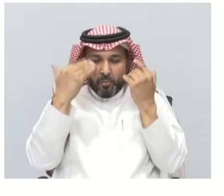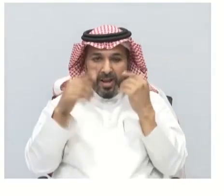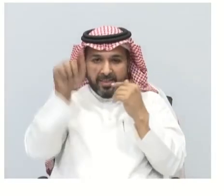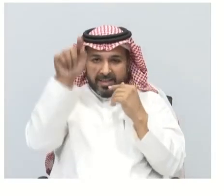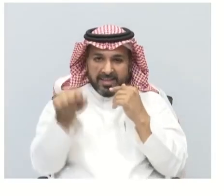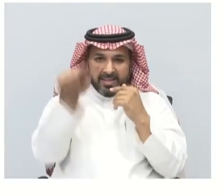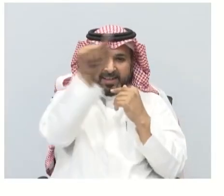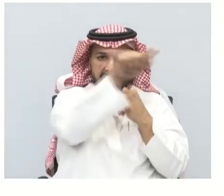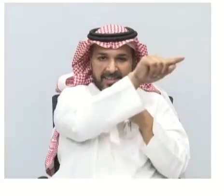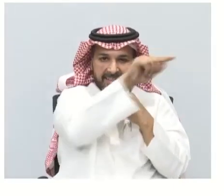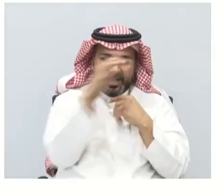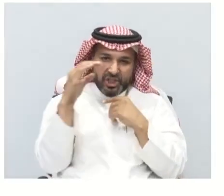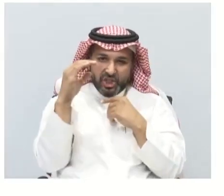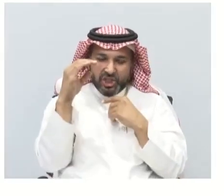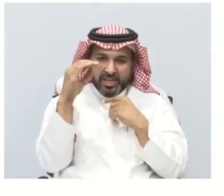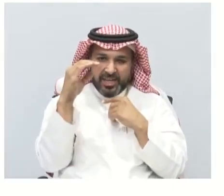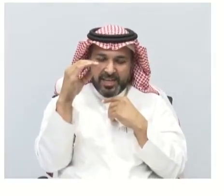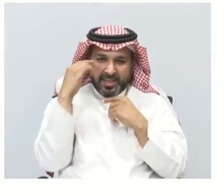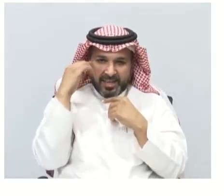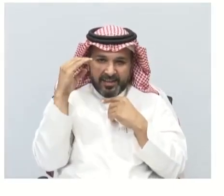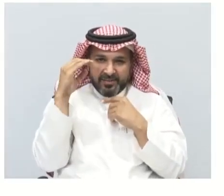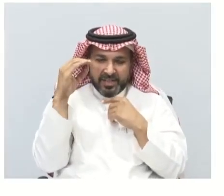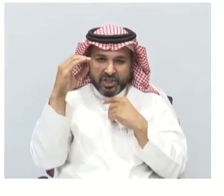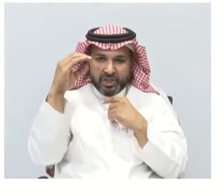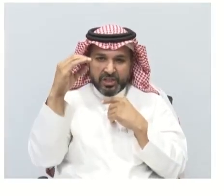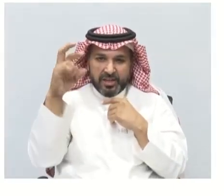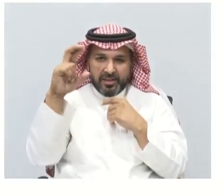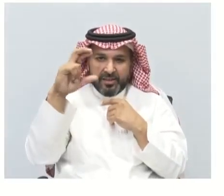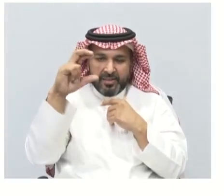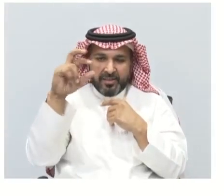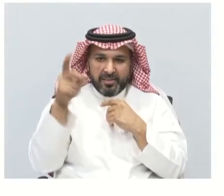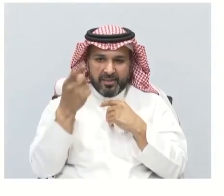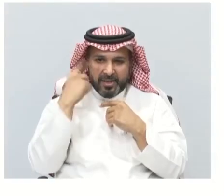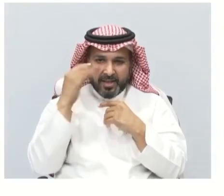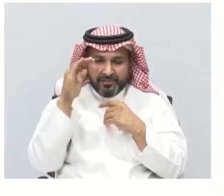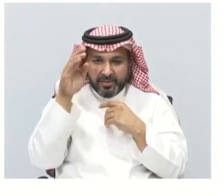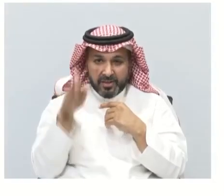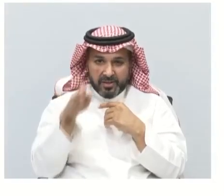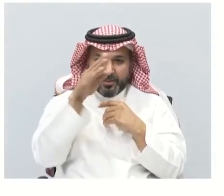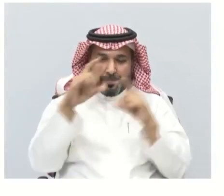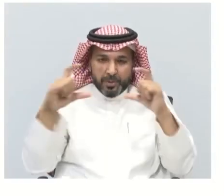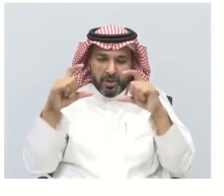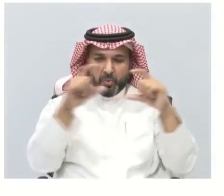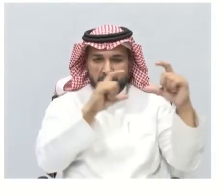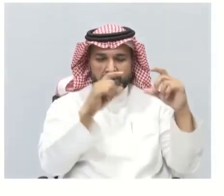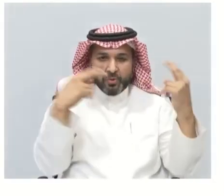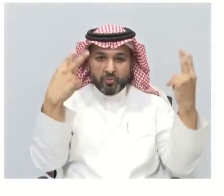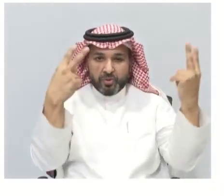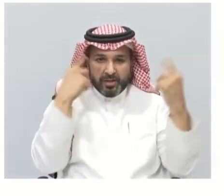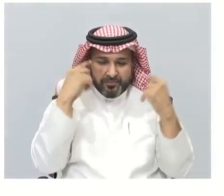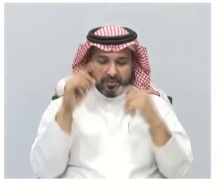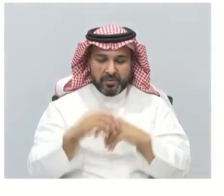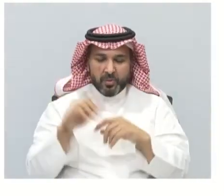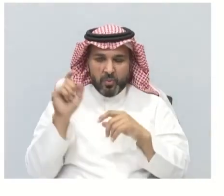ايش 3 3 اللي هي ايش اللي هي المسافه الموجوده عندي المطلوبه عندي هنا يقوللك اوجد